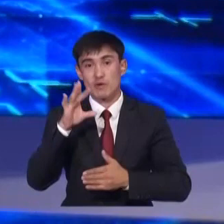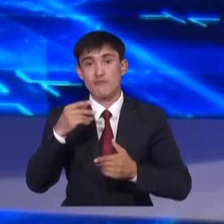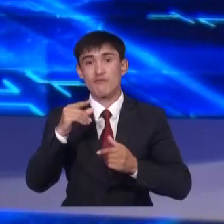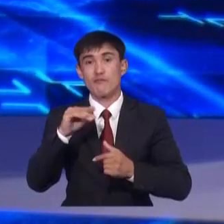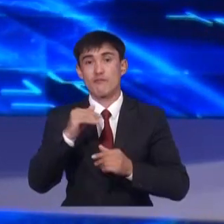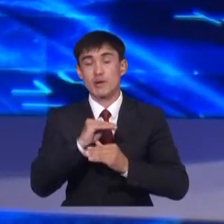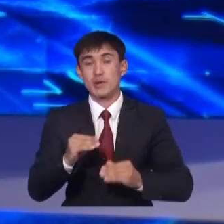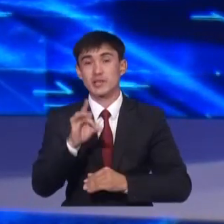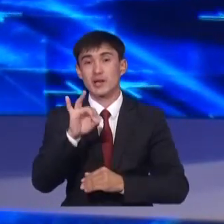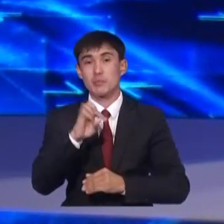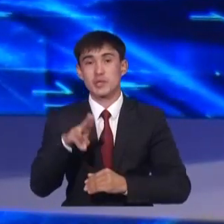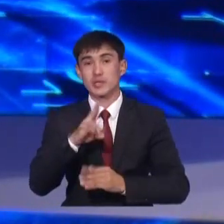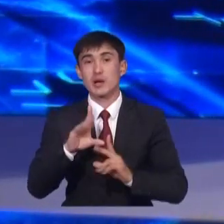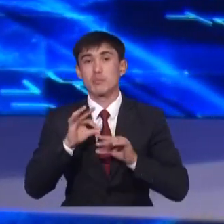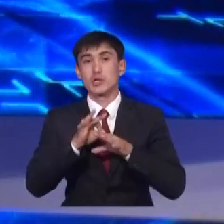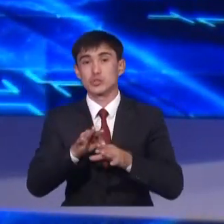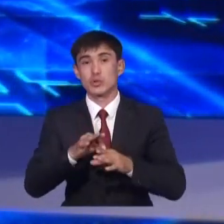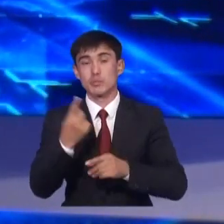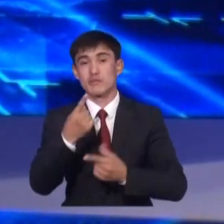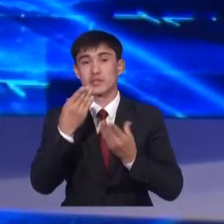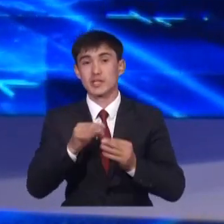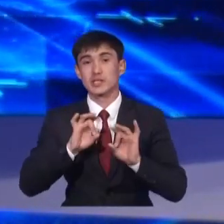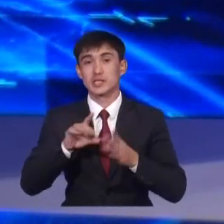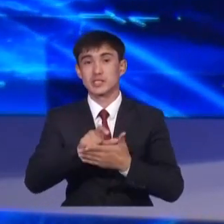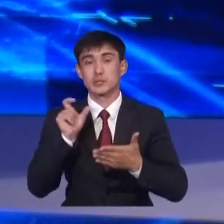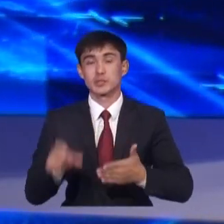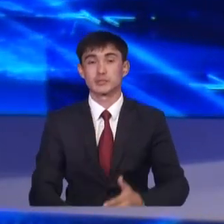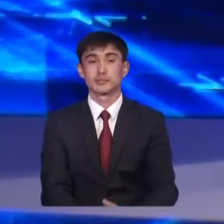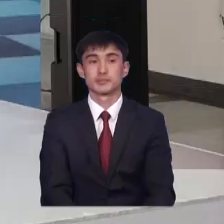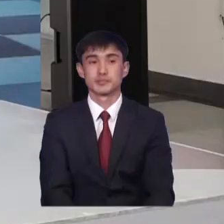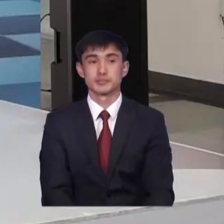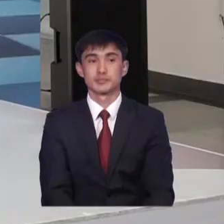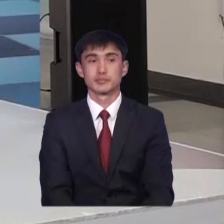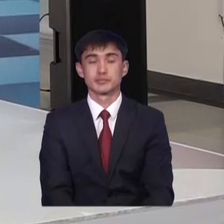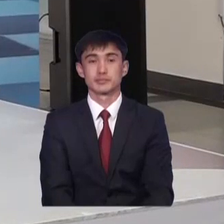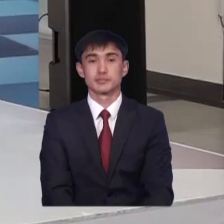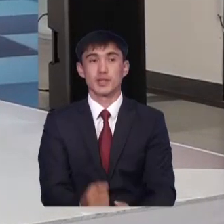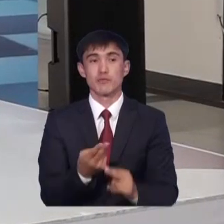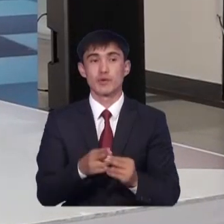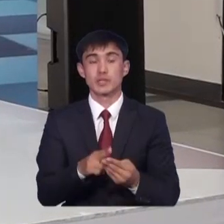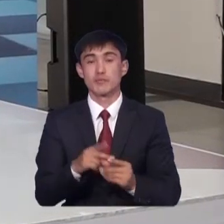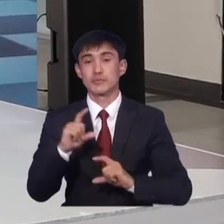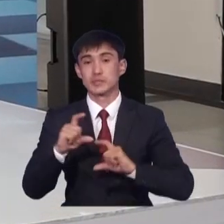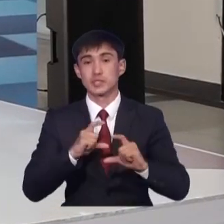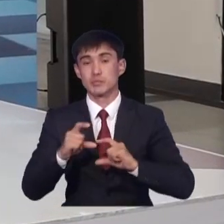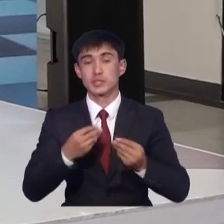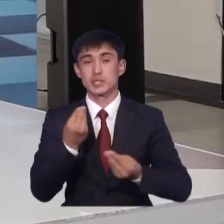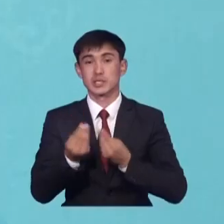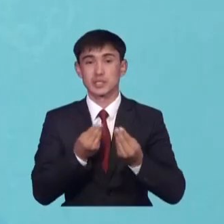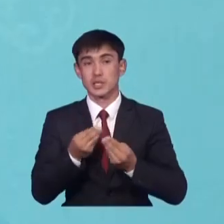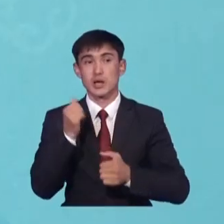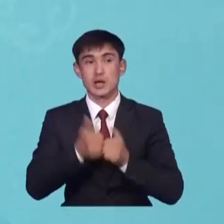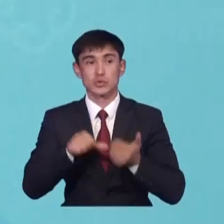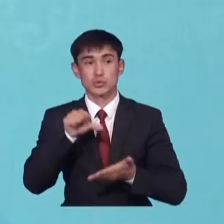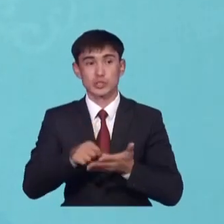рапида. О том, как прошел первый день соревнований, расскажет Айгерим Купаева. В этом динамичном виде шахматной игры